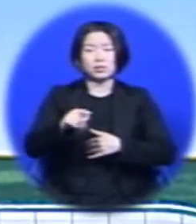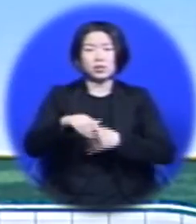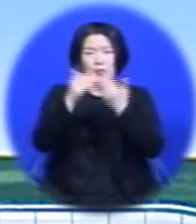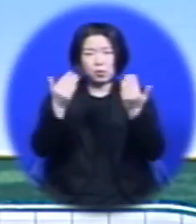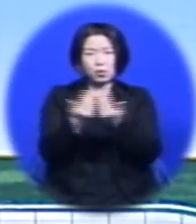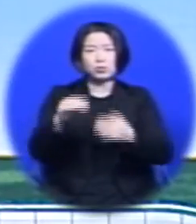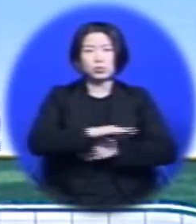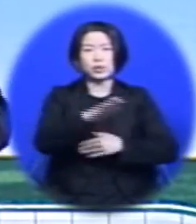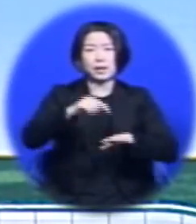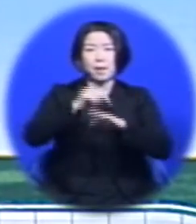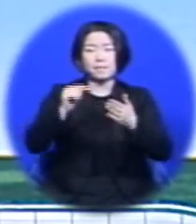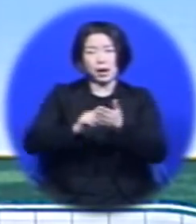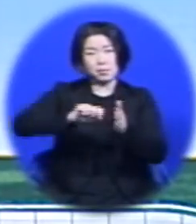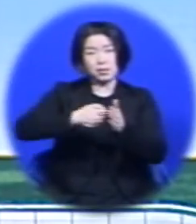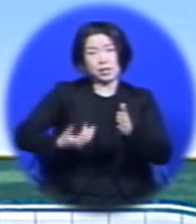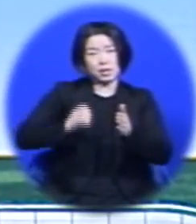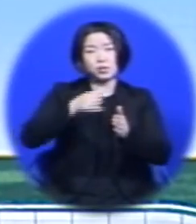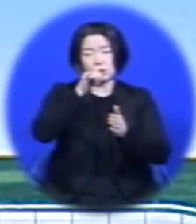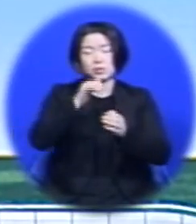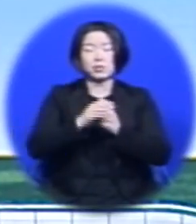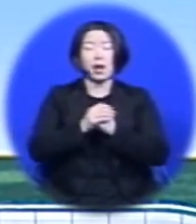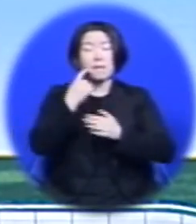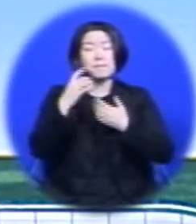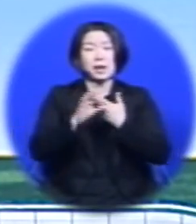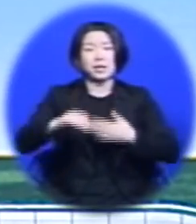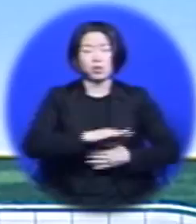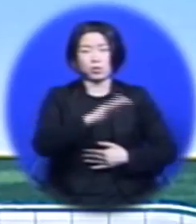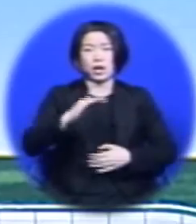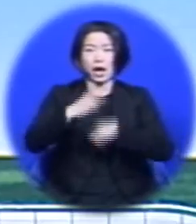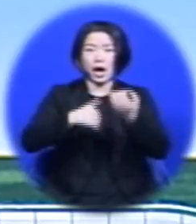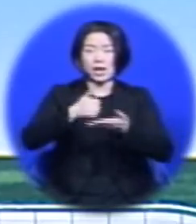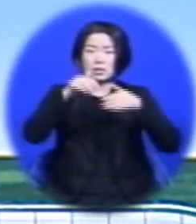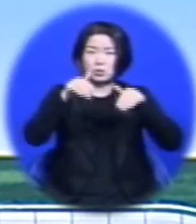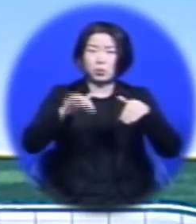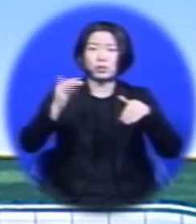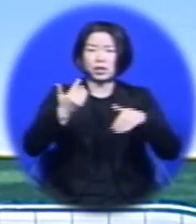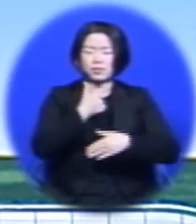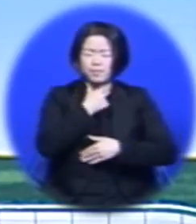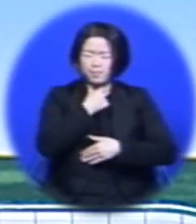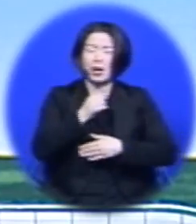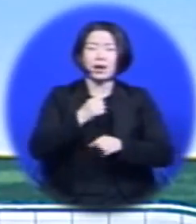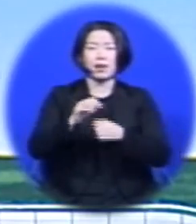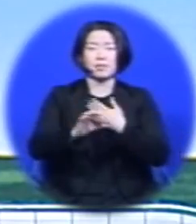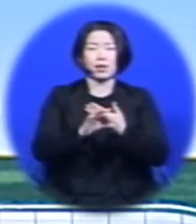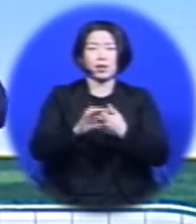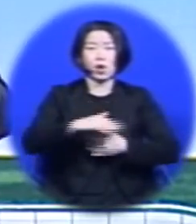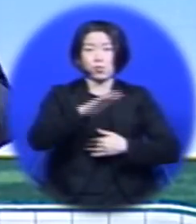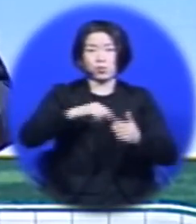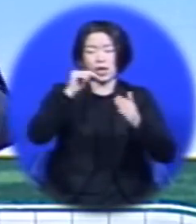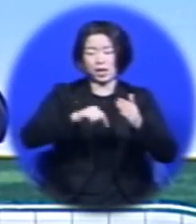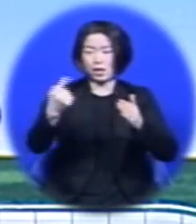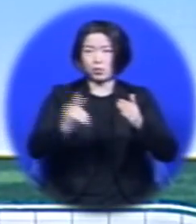열쇠를 가지고 있습니다 만약에 우리가 하나님의 종이 되기를 정말 원하면 그러면 우리 안에